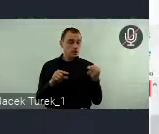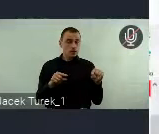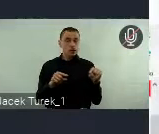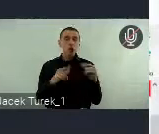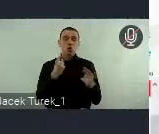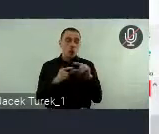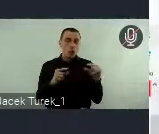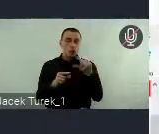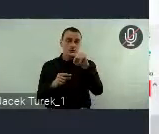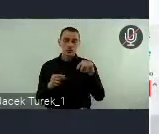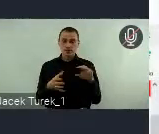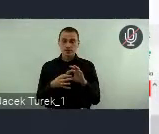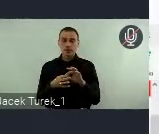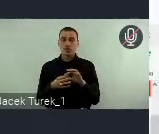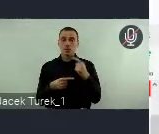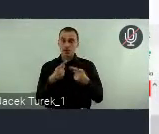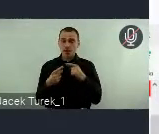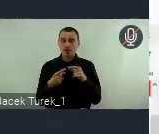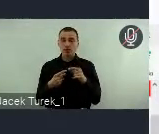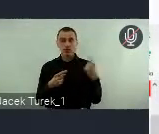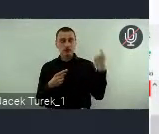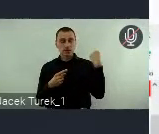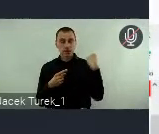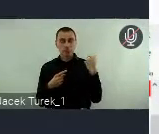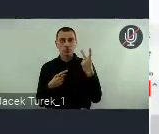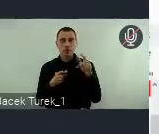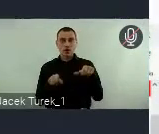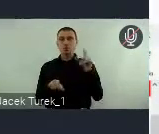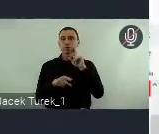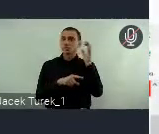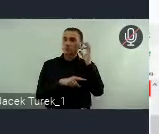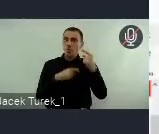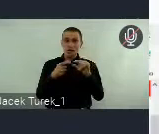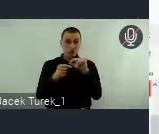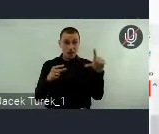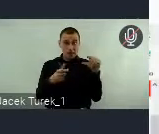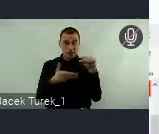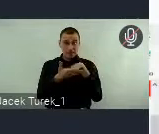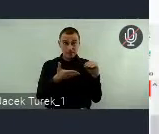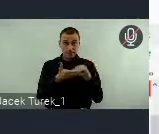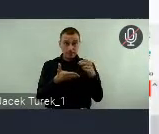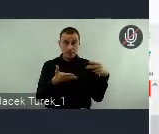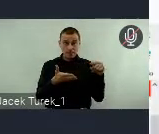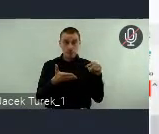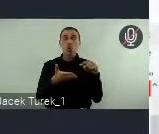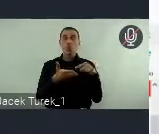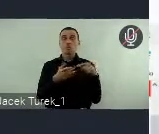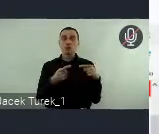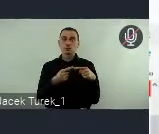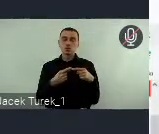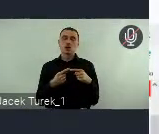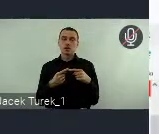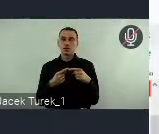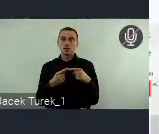stoi przed mikrofonem za jego plecami siedzi ktoś tam i ktoś tam I to by było i wszystko się dzieje w Opocznie przedłużenie miasta Opoczno